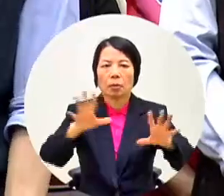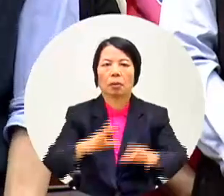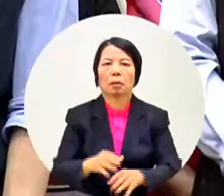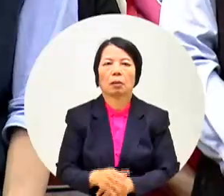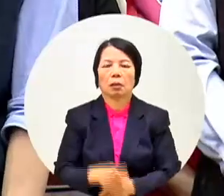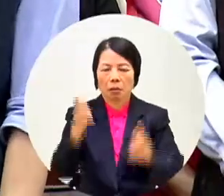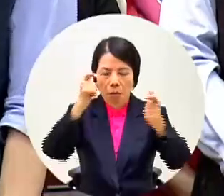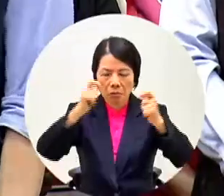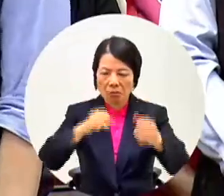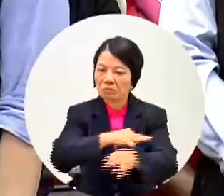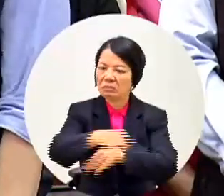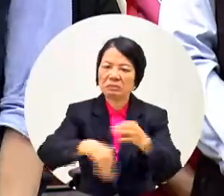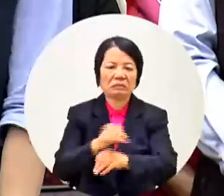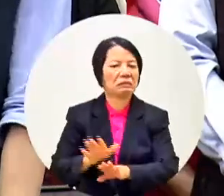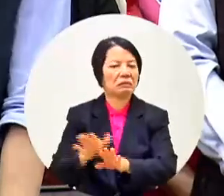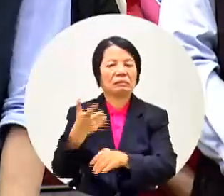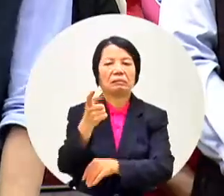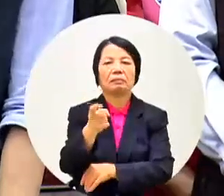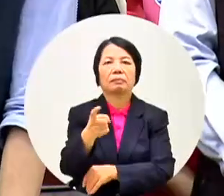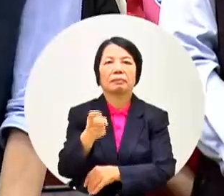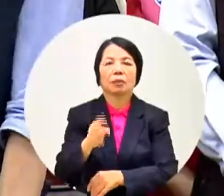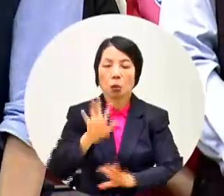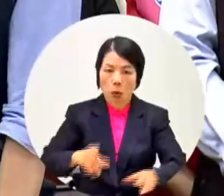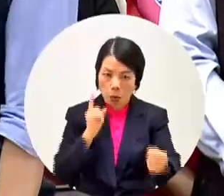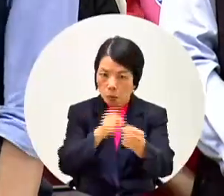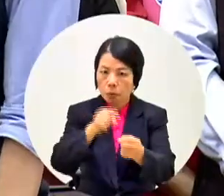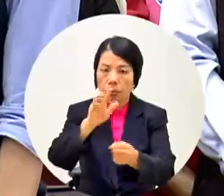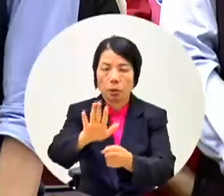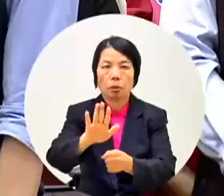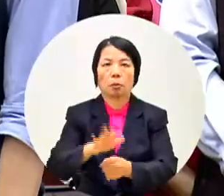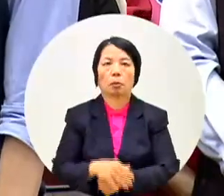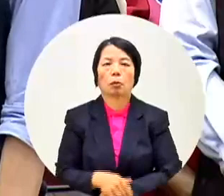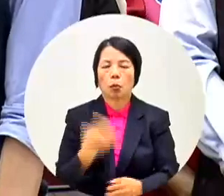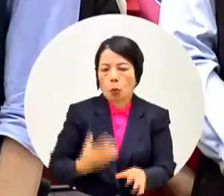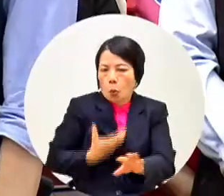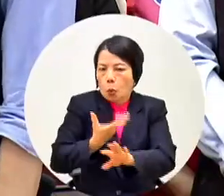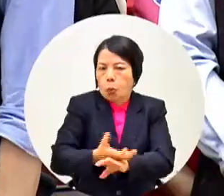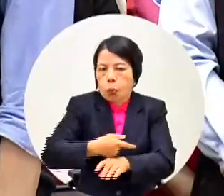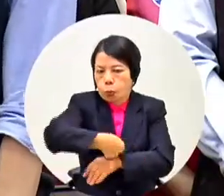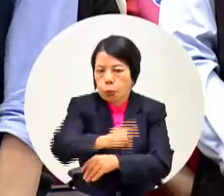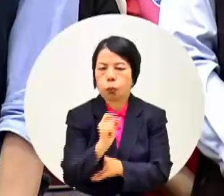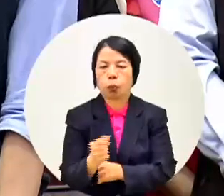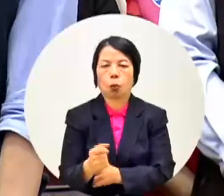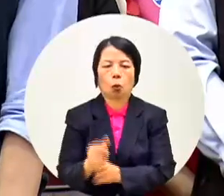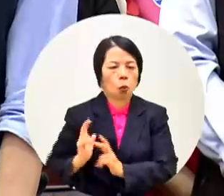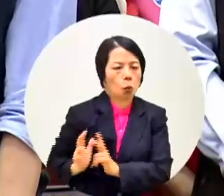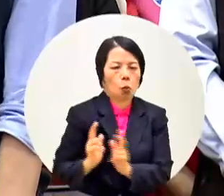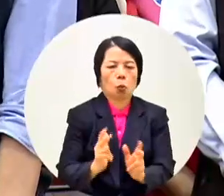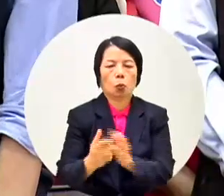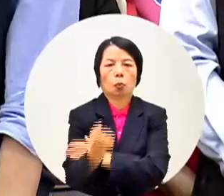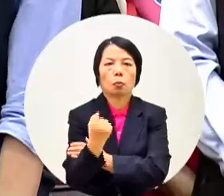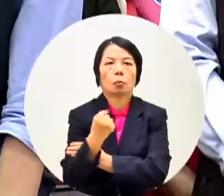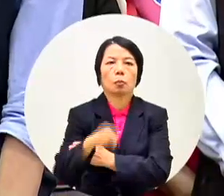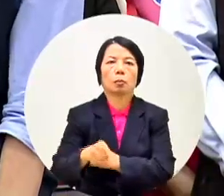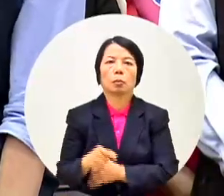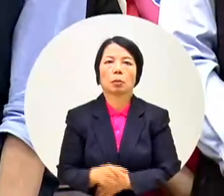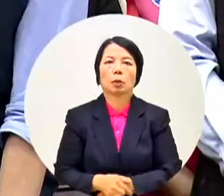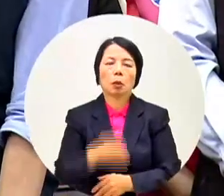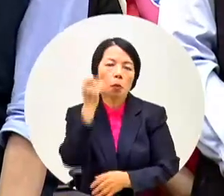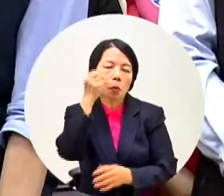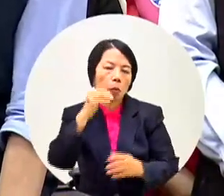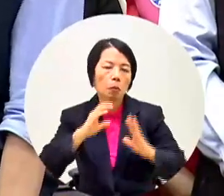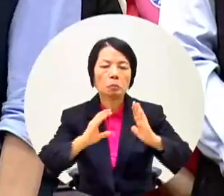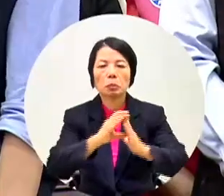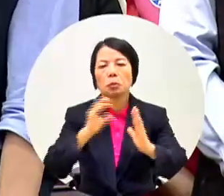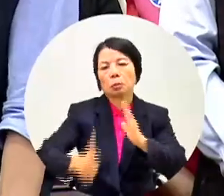目标都在，我们一定要全力以赴去冲。刚刚观光局潘局长也是不停的在冲，从早上5-6点开始冲到